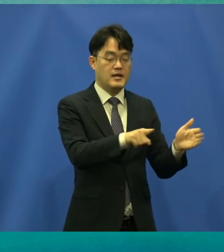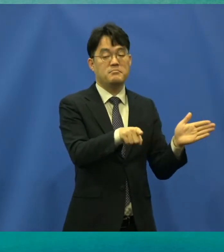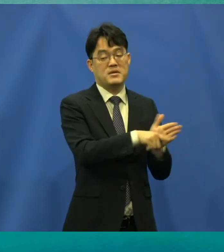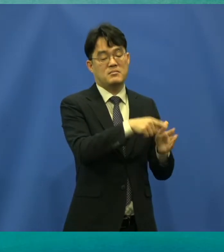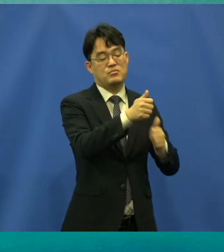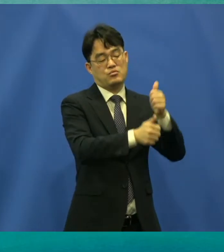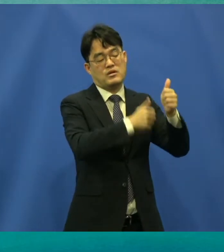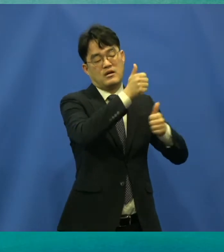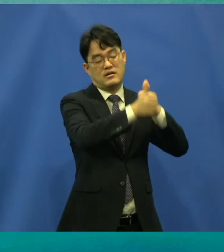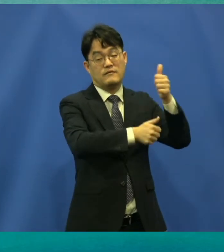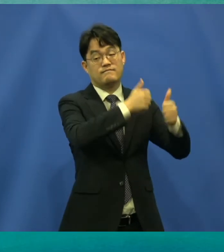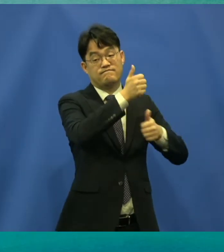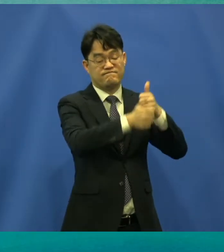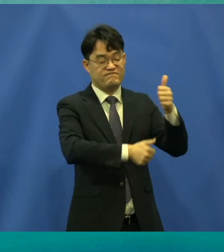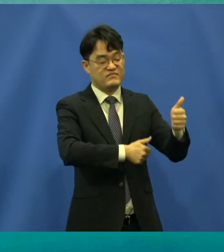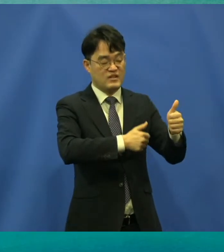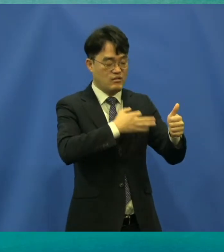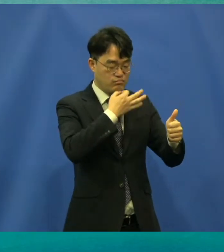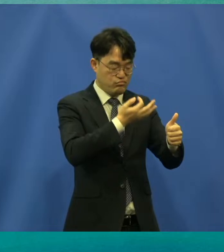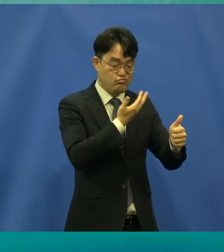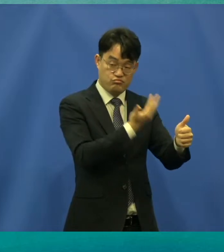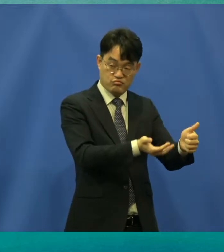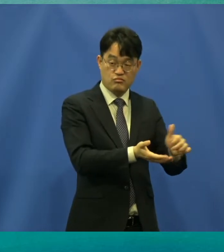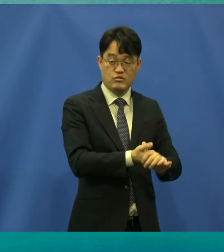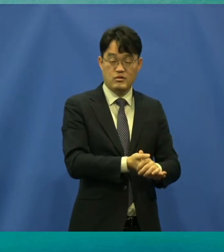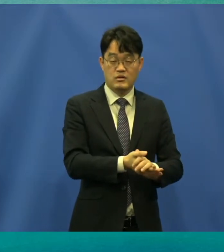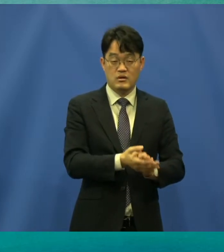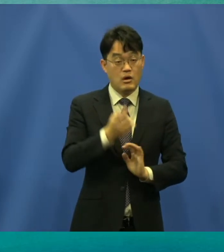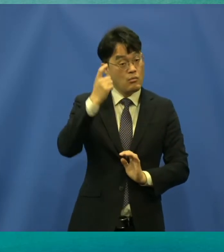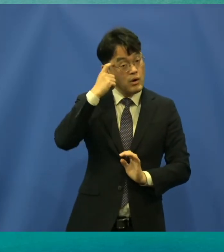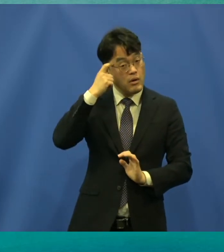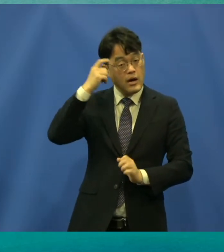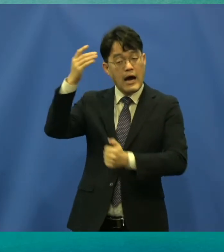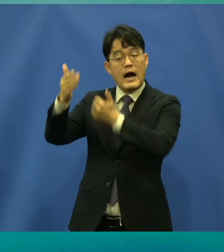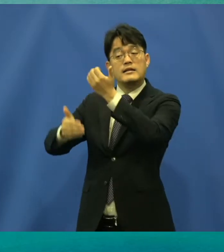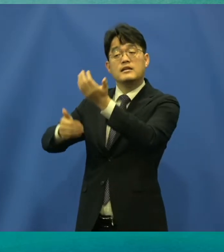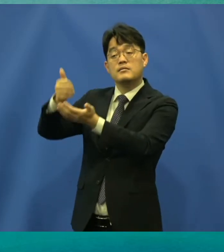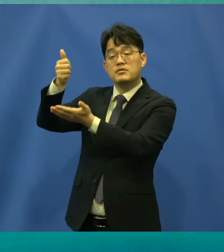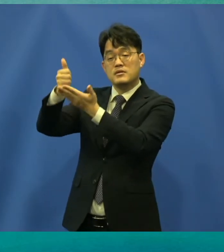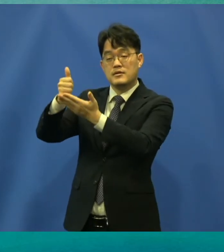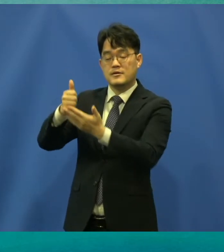전적으로 하나님의 공입니다. 하나님의 인내와 용서의 작품인 것이죠.